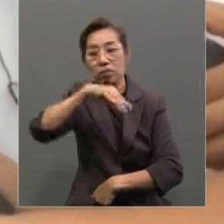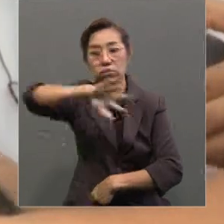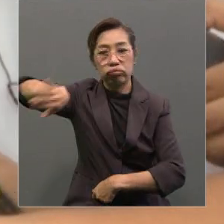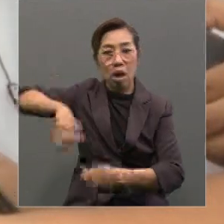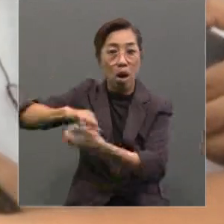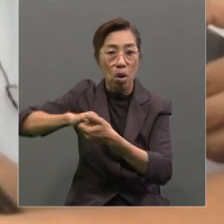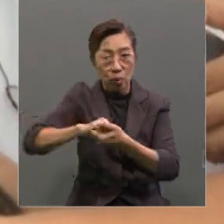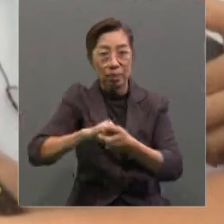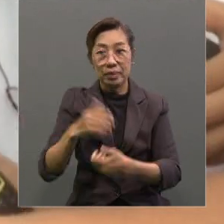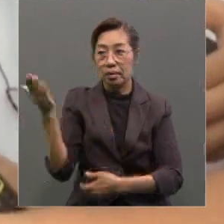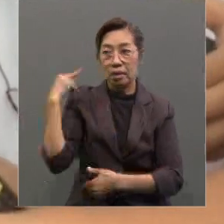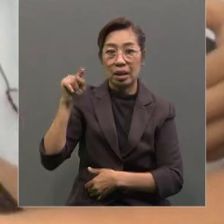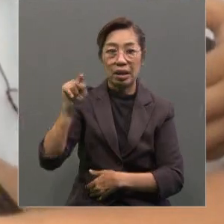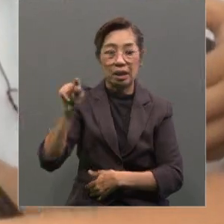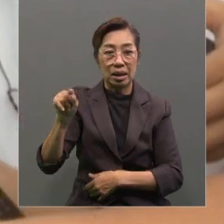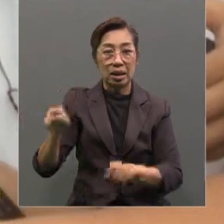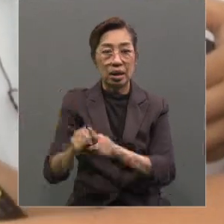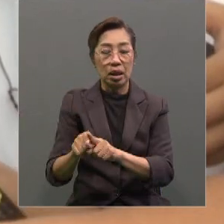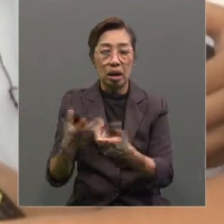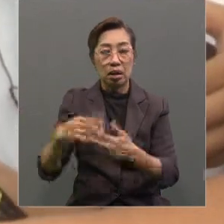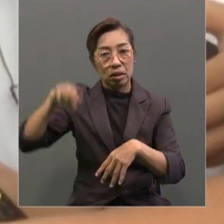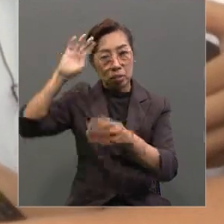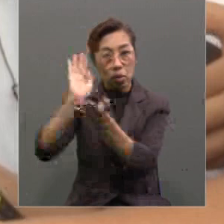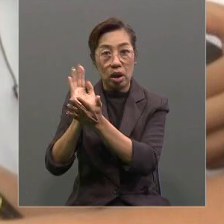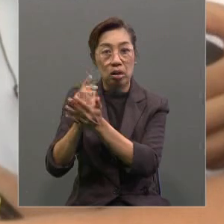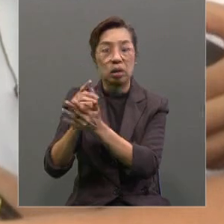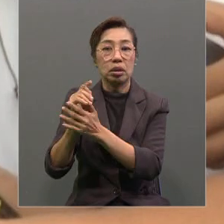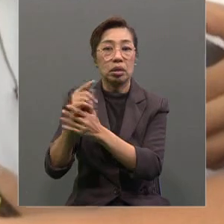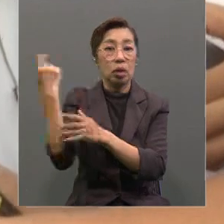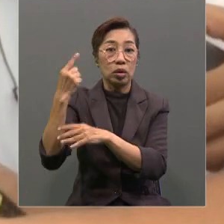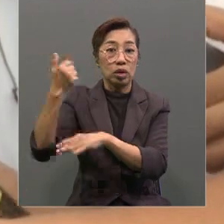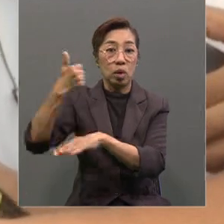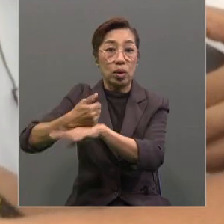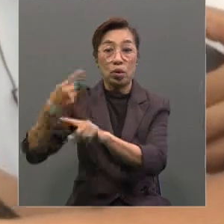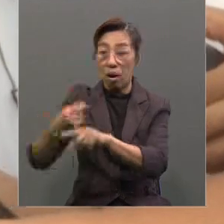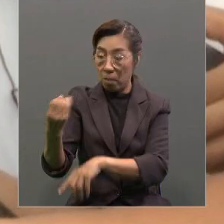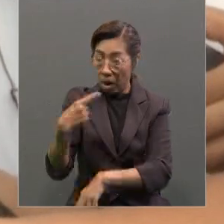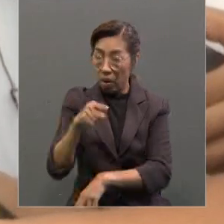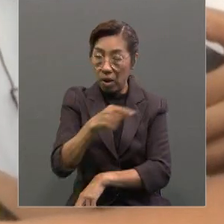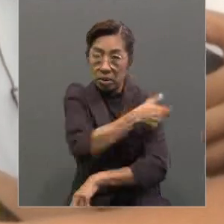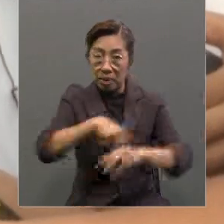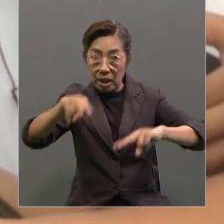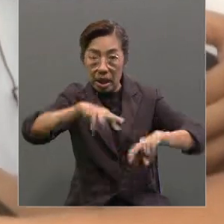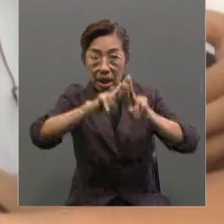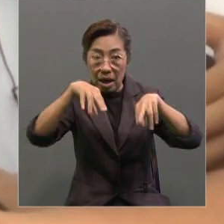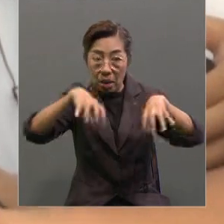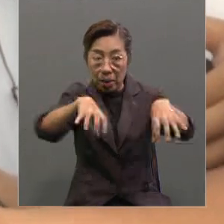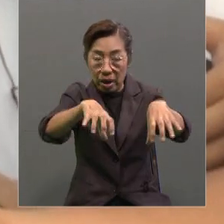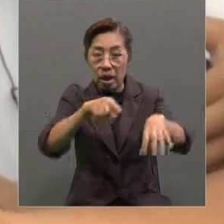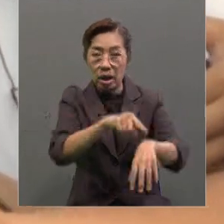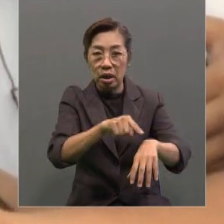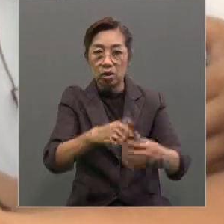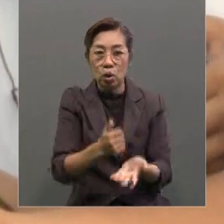ายล่าสุดของท่านรักษาการผู้จัดการตำรวจท่องเที่ยวยังมีจัดการ์ดนะครับตามแหล่งท่องเที่ยวที่เป็นร้านค้าต่างๆซึ่งเกี่